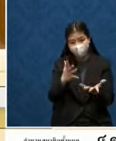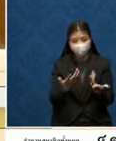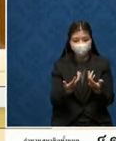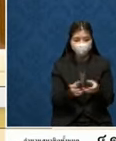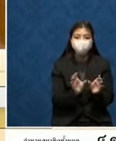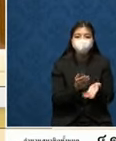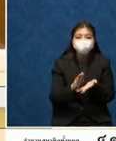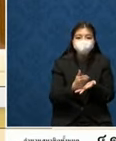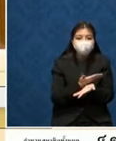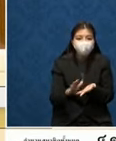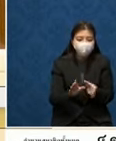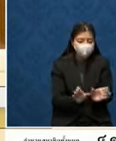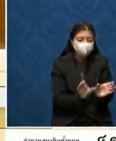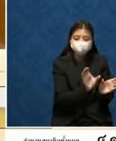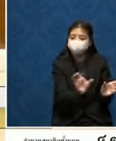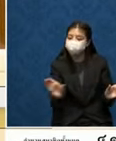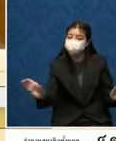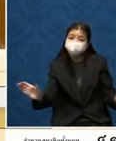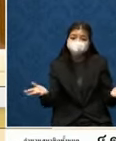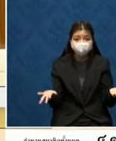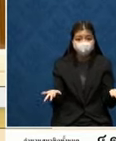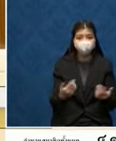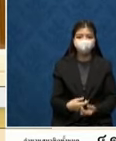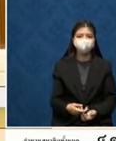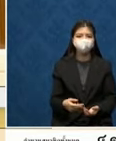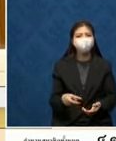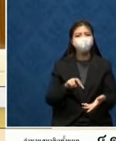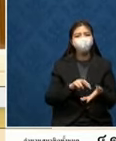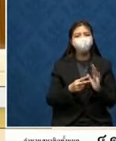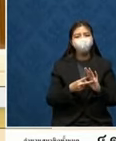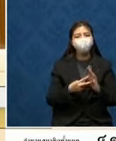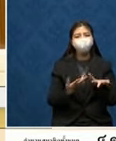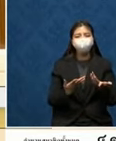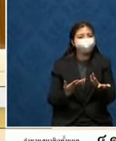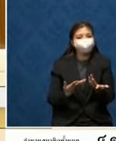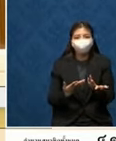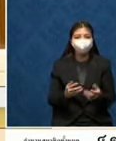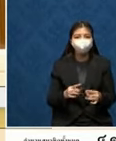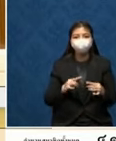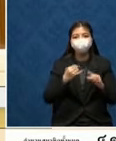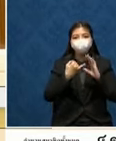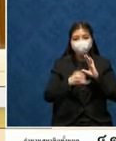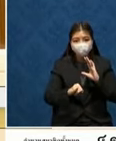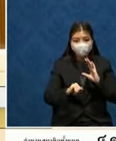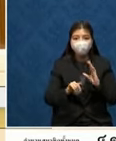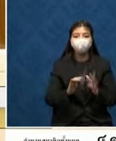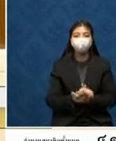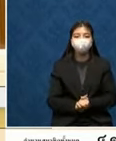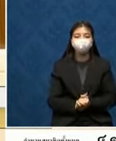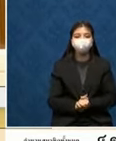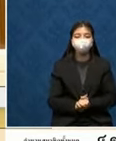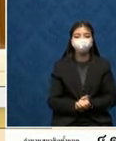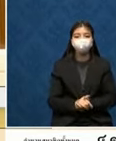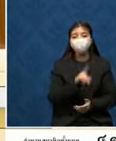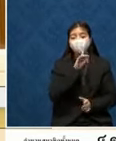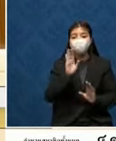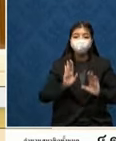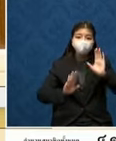กลุ่มทุกฝ่ายไปหมดมันไม่ใช่ประชาธิปไตยที่ถูกต้องหรอกครับผมว่าประชาธิปไตยที่ถูกต้องก็คือประชาธิปไตยที่มี